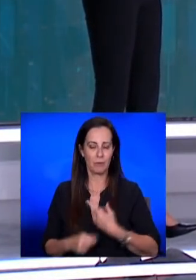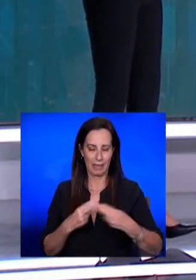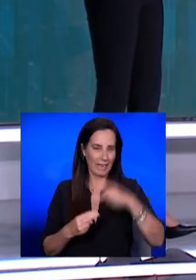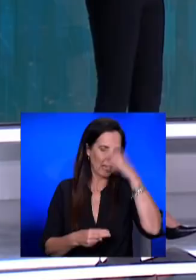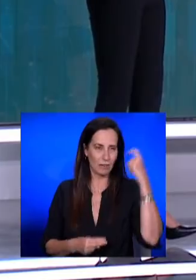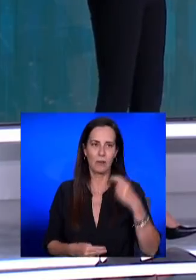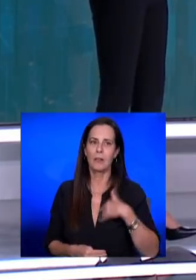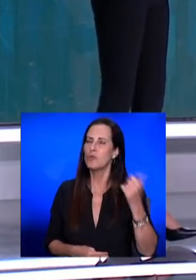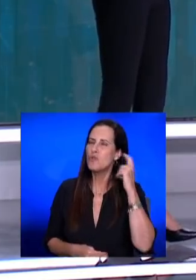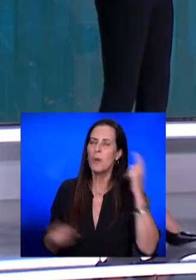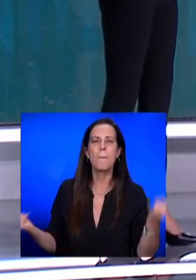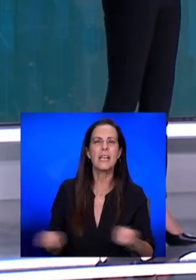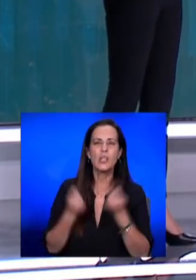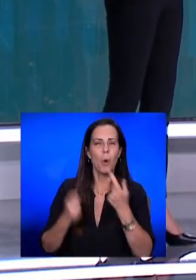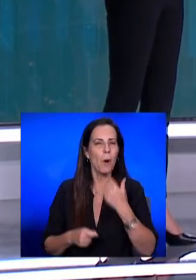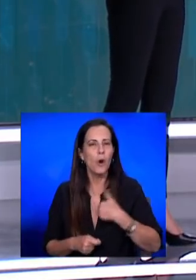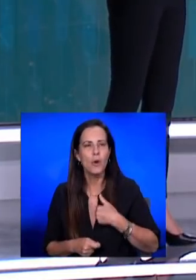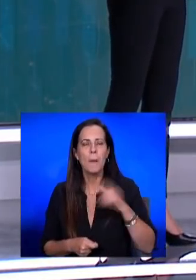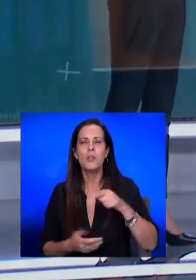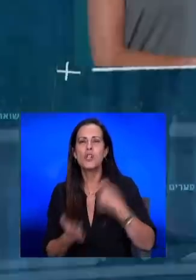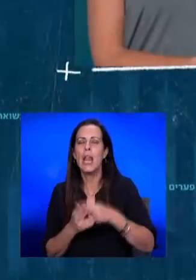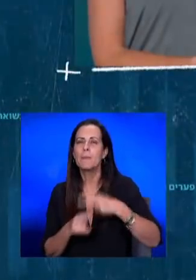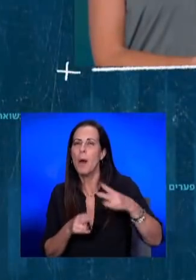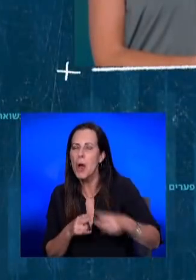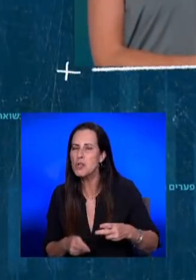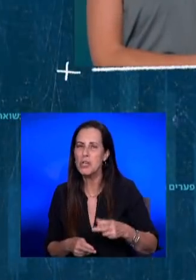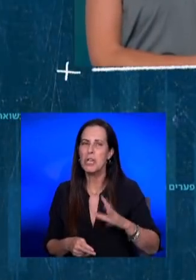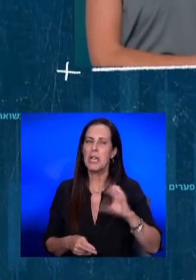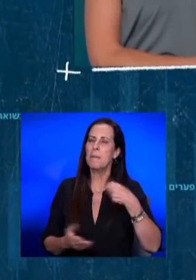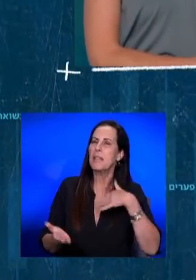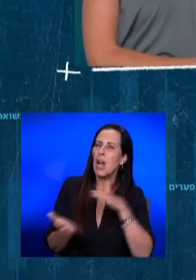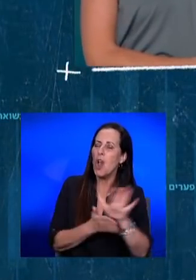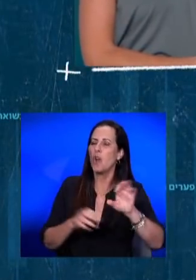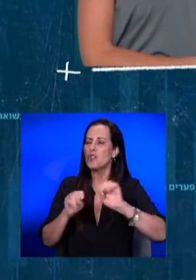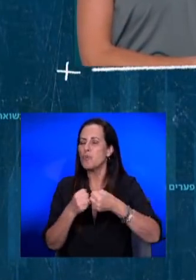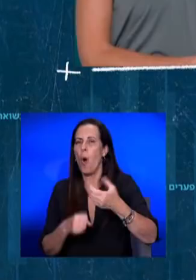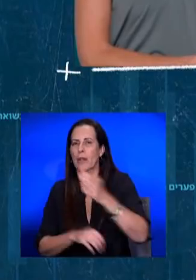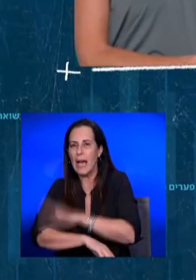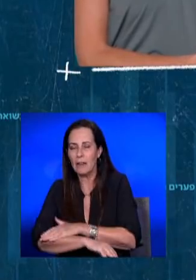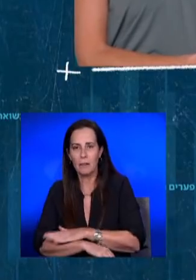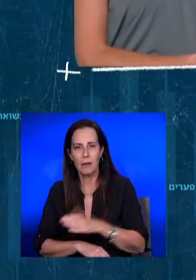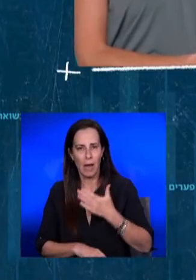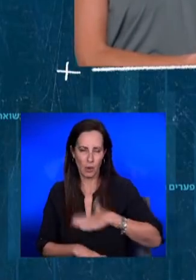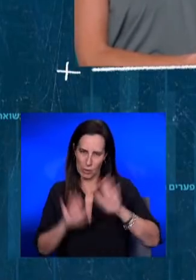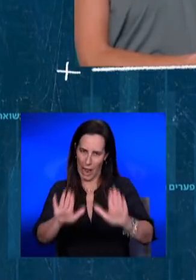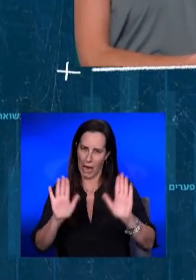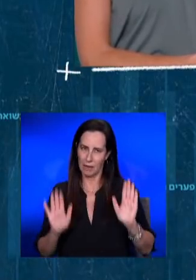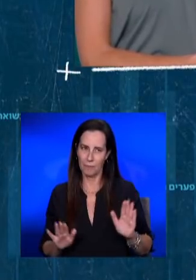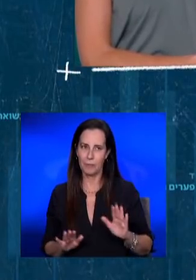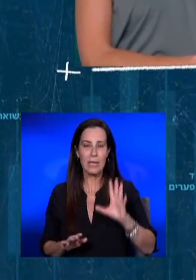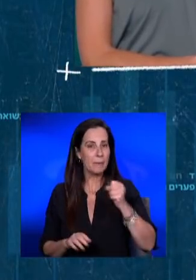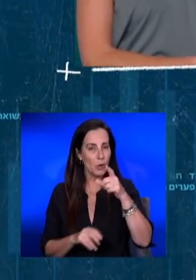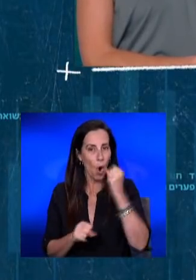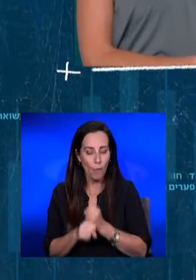תמיד אנחנו שומעות פרסומות שמזהירות אותנו מי ישלם לנו את המשכנתא, אם נחליק, נשבור את הכתף. תנו לי רגע להרגיע. אם את עובדת, אם